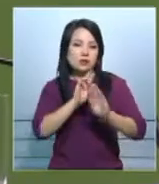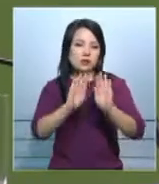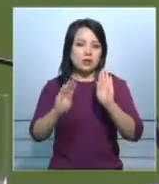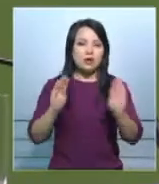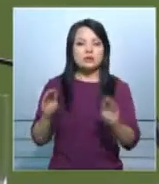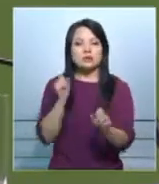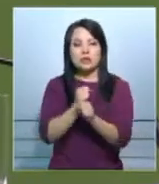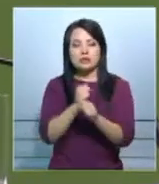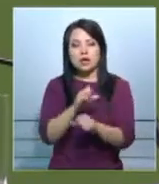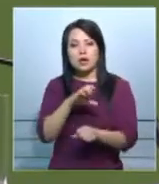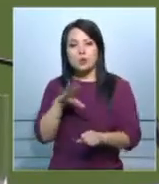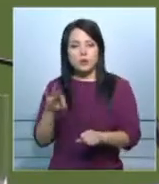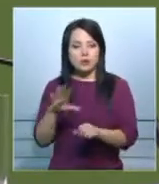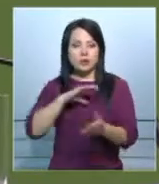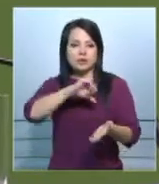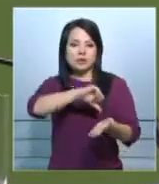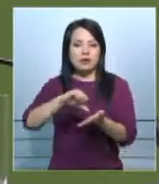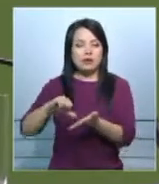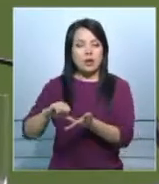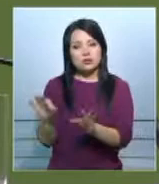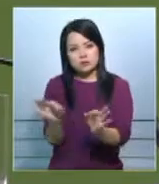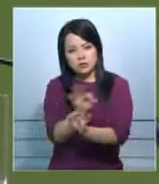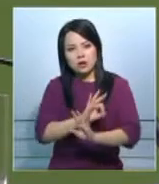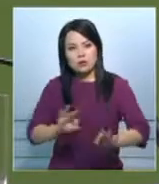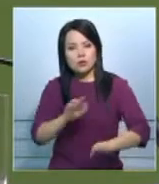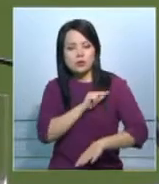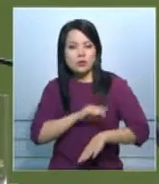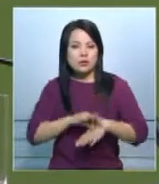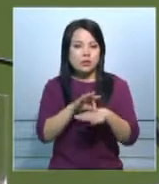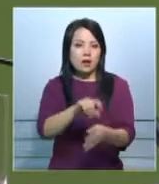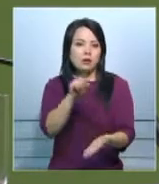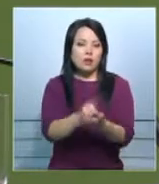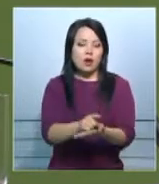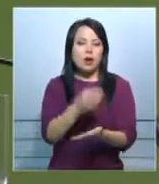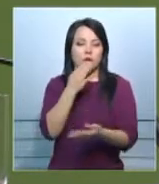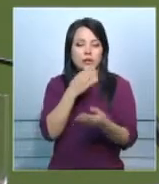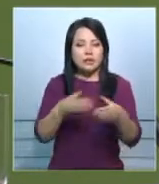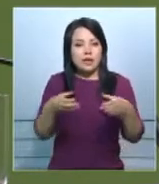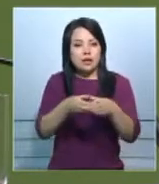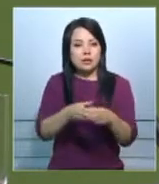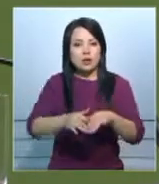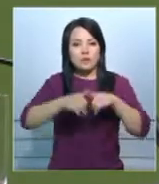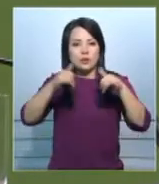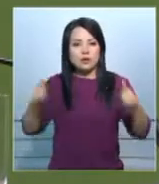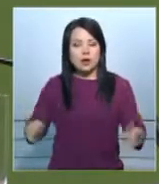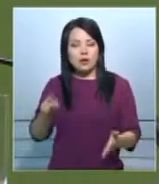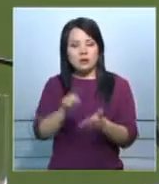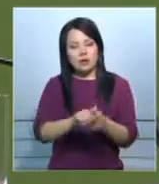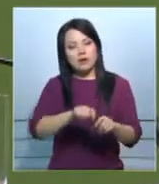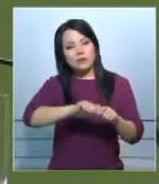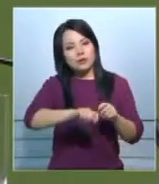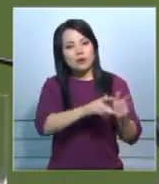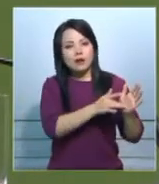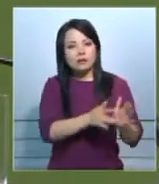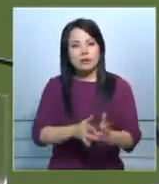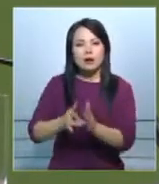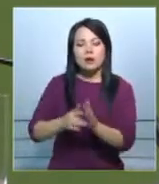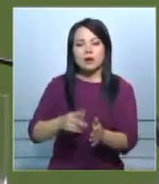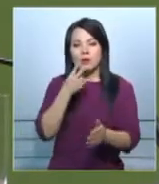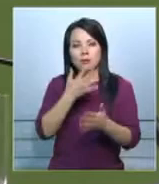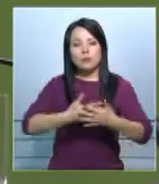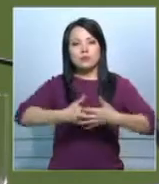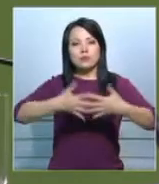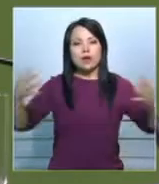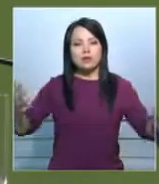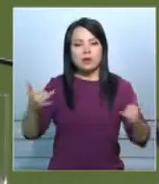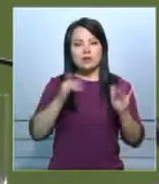экспоның сәтті өтуі қатысушы елдерге де байланысты. Себебі шараға келушілер ұлттық секцияларды көптеп аралағысы келеді. Сондықтан алдағы ауқымды